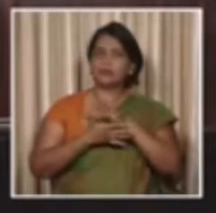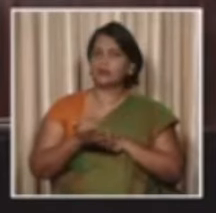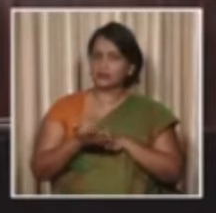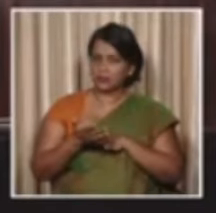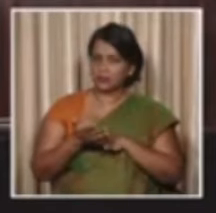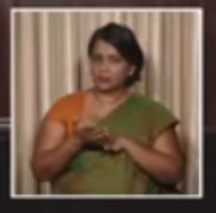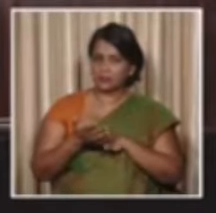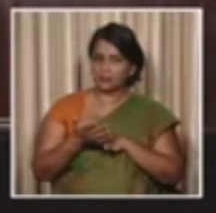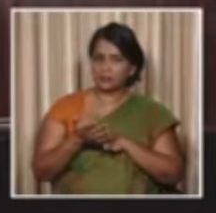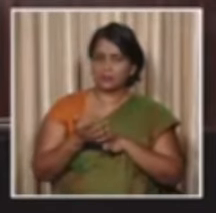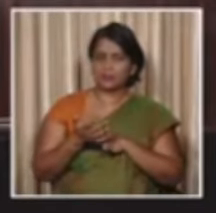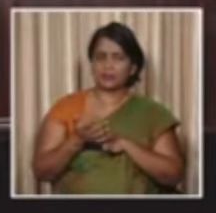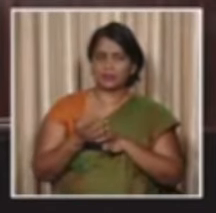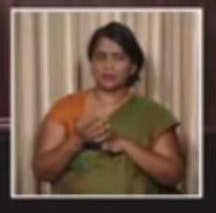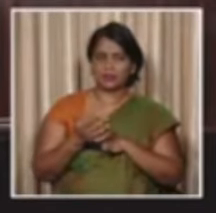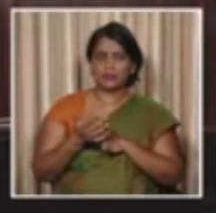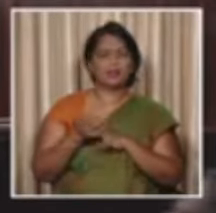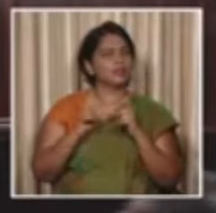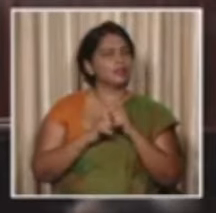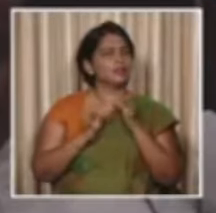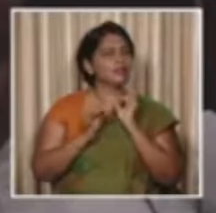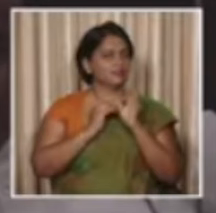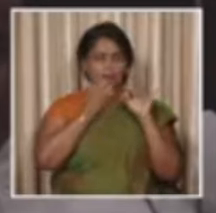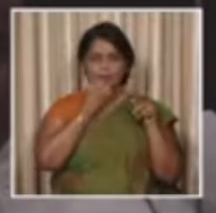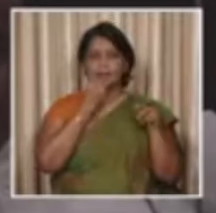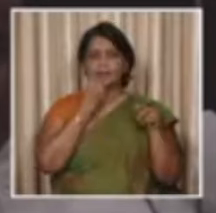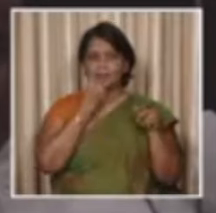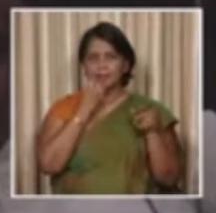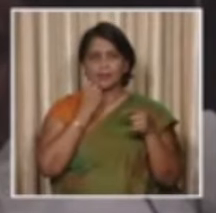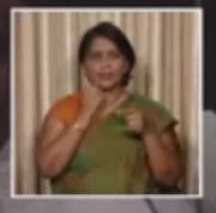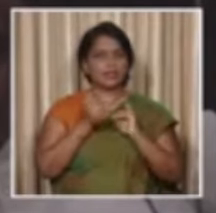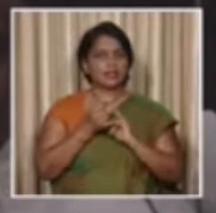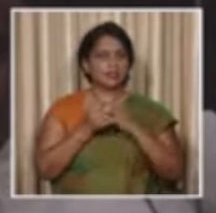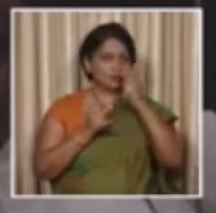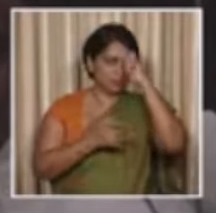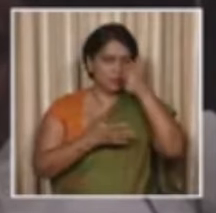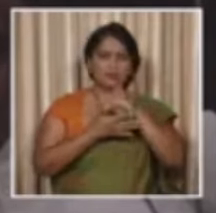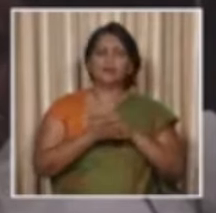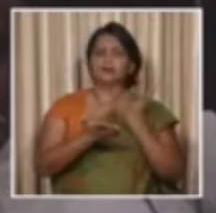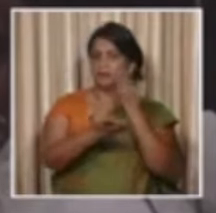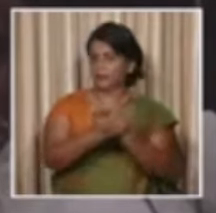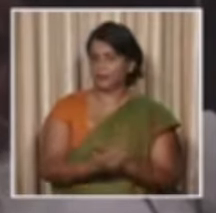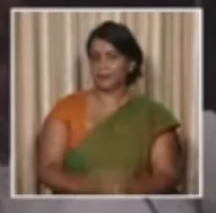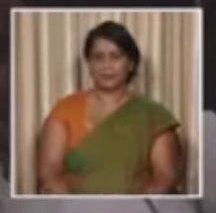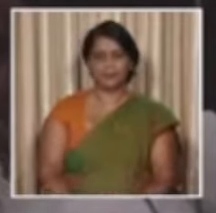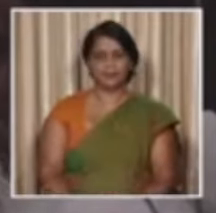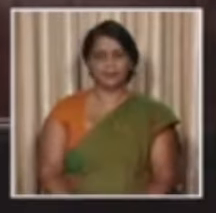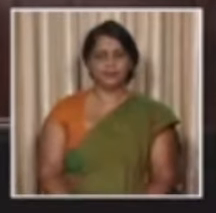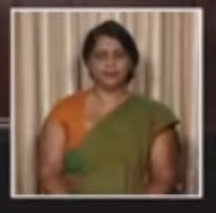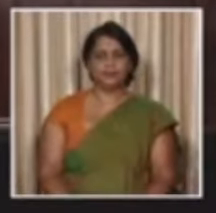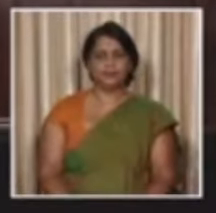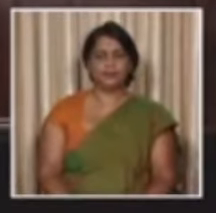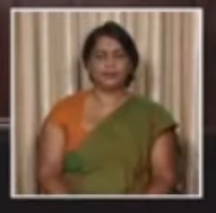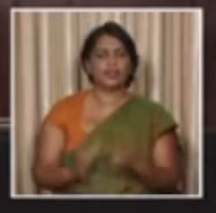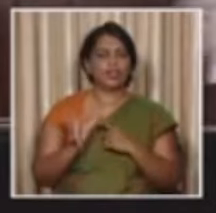සහ වාරියපොළ කළුගම් පාර දලුපත යන ලිපිනේ පදිංචි ටීඑම් සේනාරත්න මහතාගෙන් ලැබුණු පෙස්සම පිළිගන්වමි. ගරු